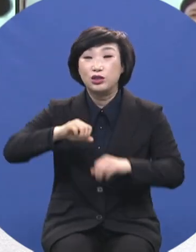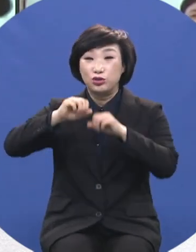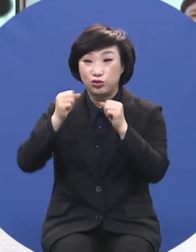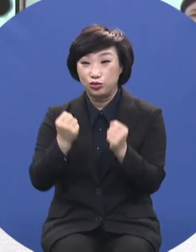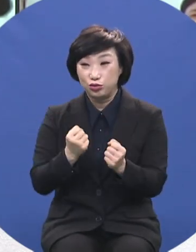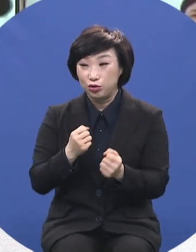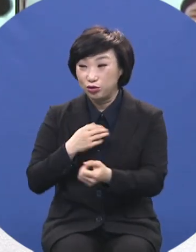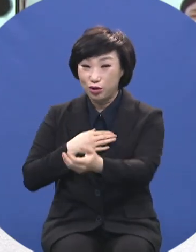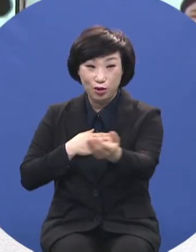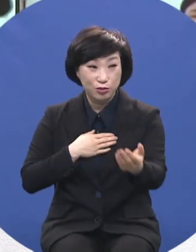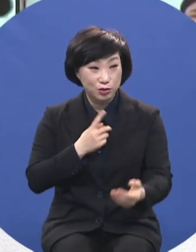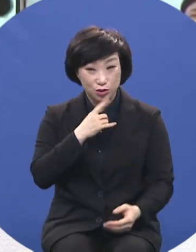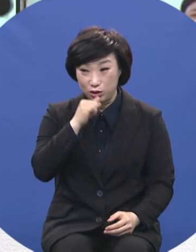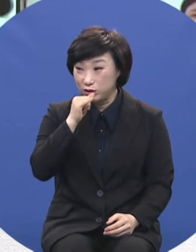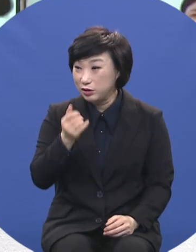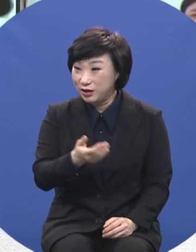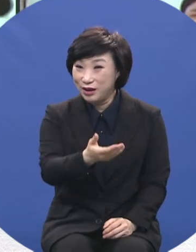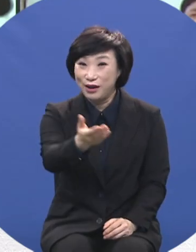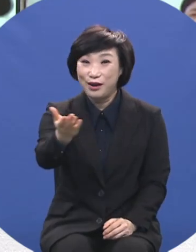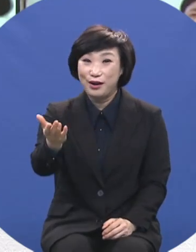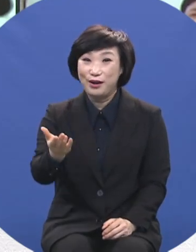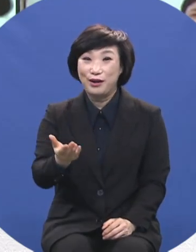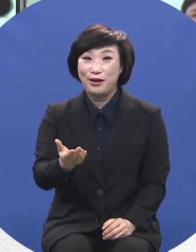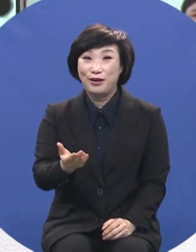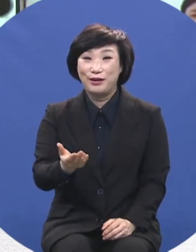순종을 해본 적이 있느냐?